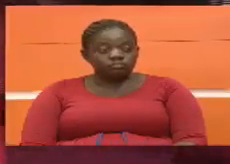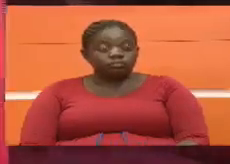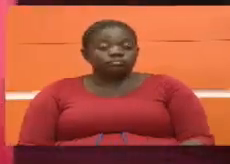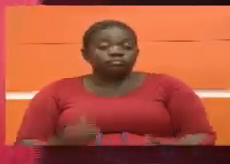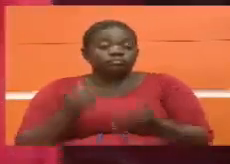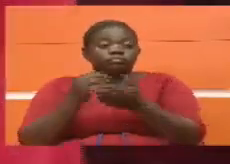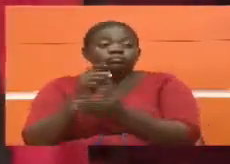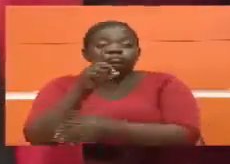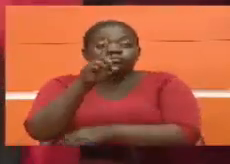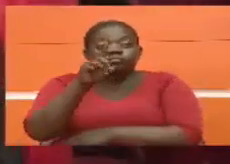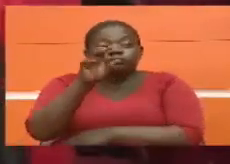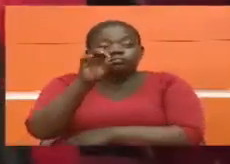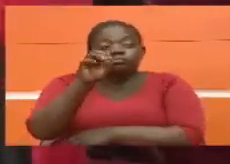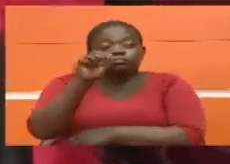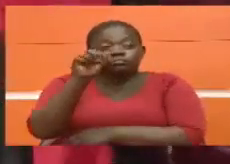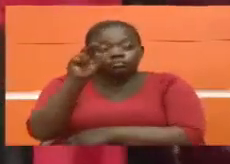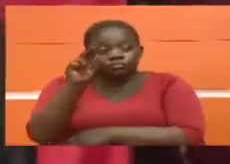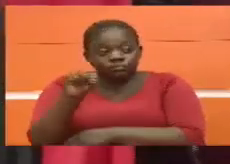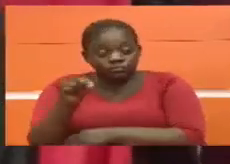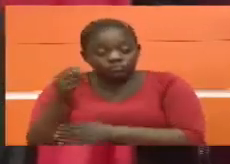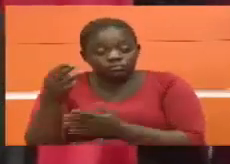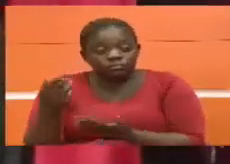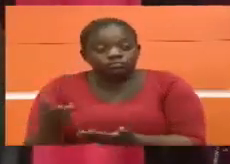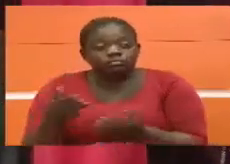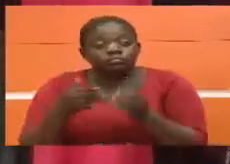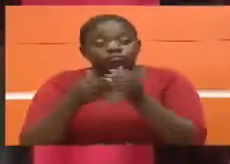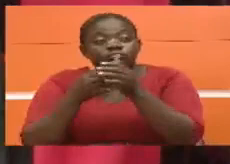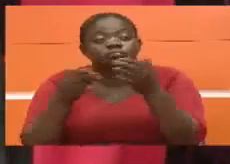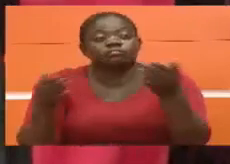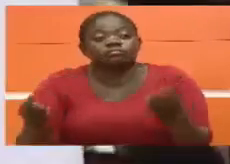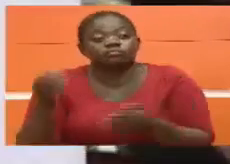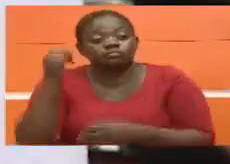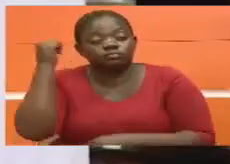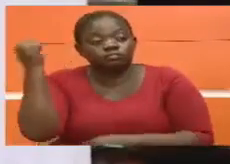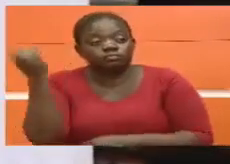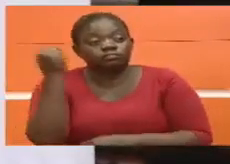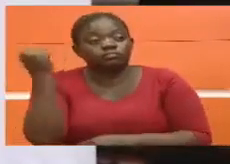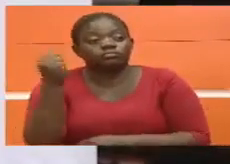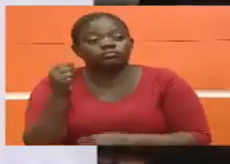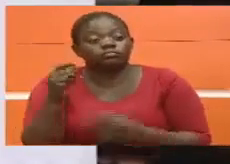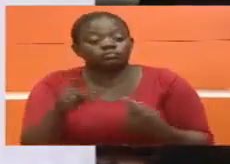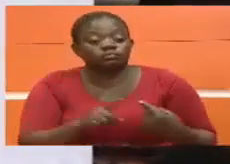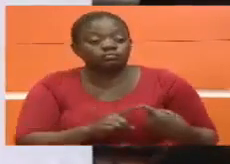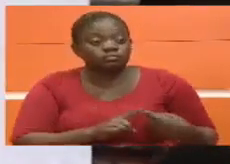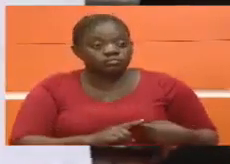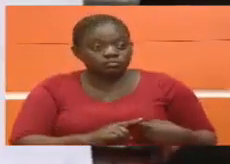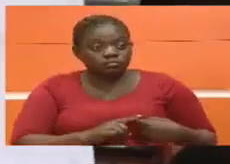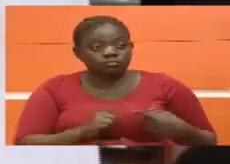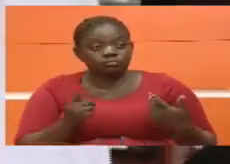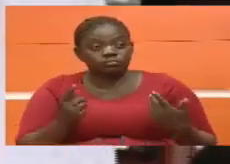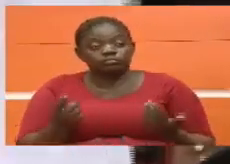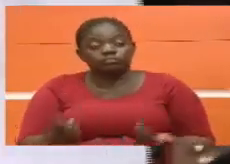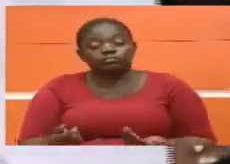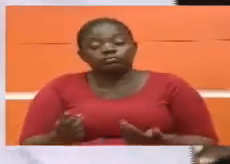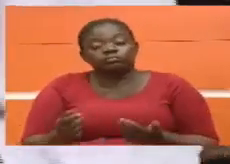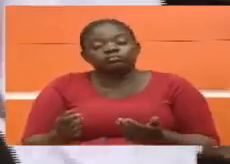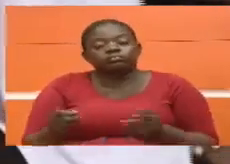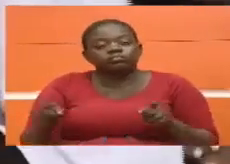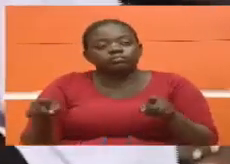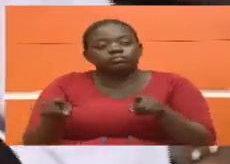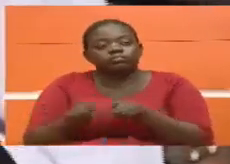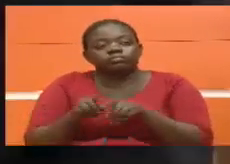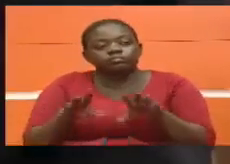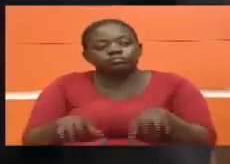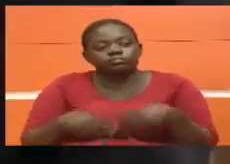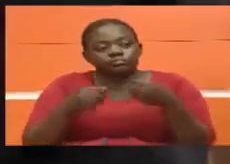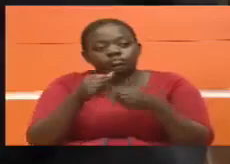Ayambiddwa ku ddiini wa lutikko Jonathan Kisawuzi Ssaalongo kuli ekitongole ekibuulizi ky'enjiri e Namirembe Lwanda Samuel Lumonge n'abasumba abalala